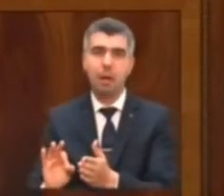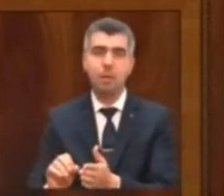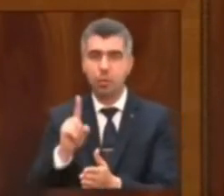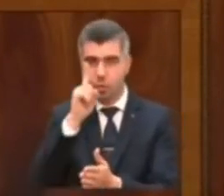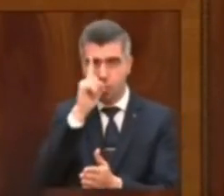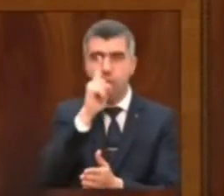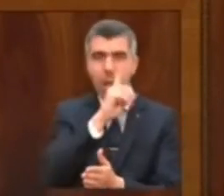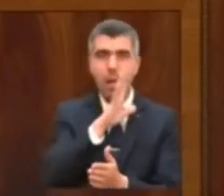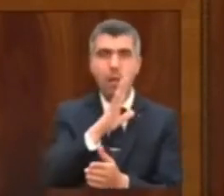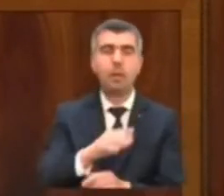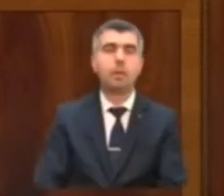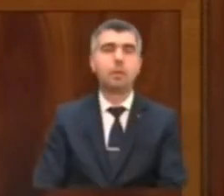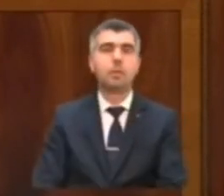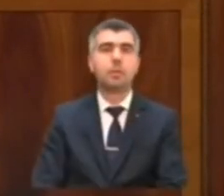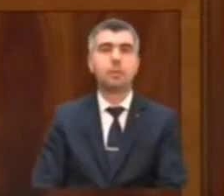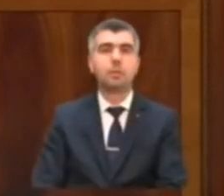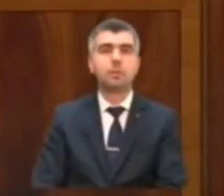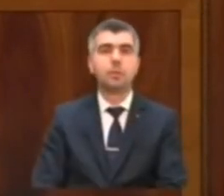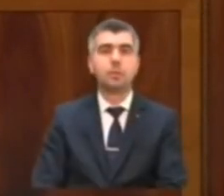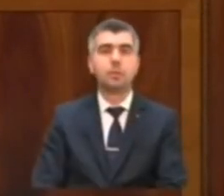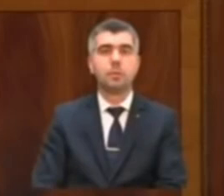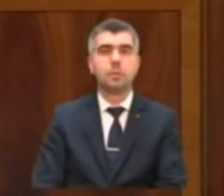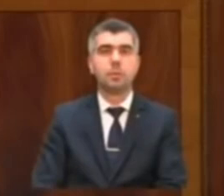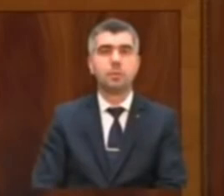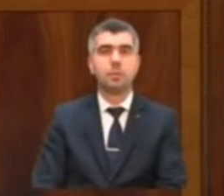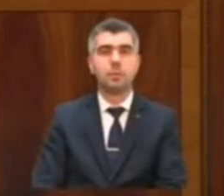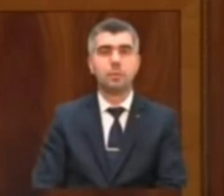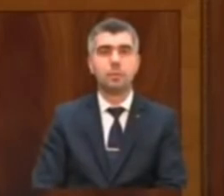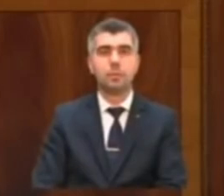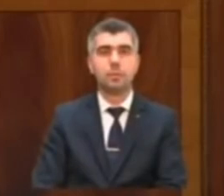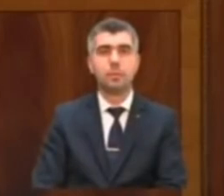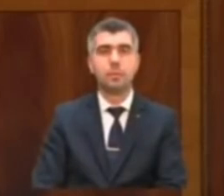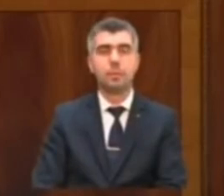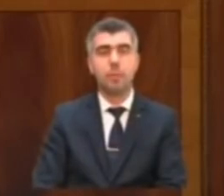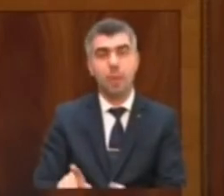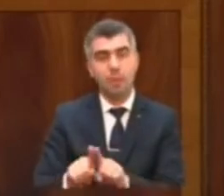سيفيد الوضع الوبائي بشكل كبير.